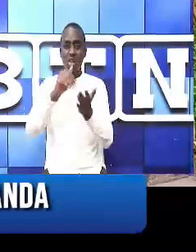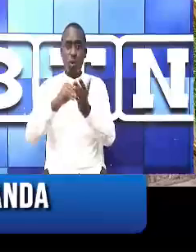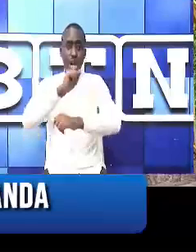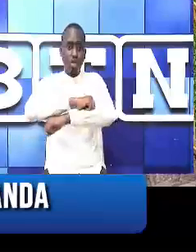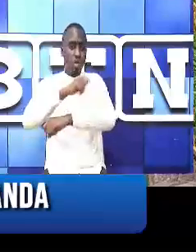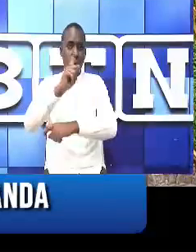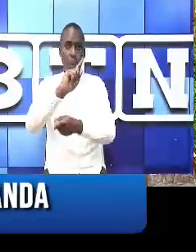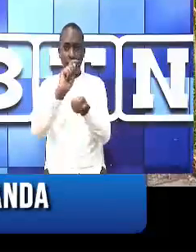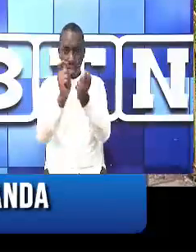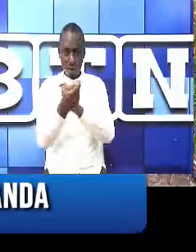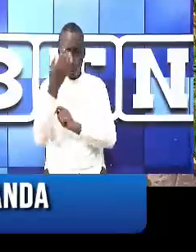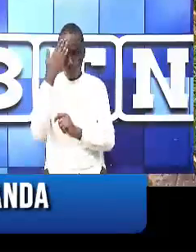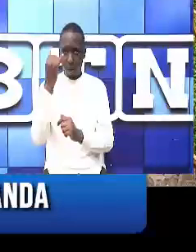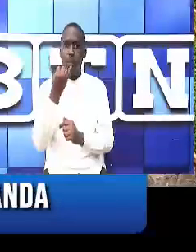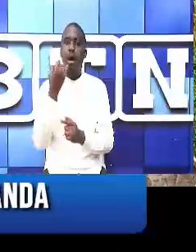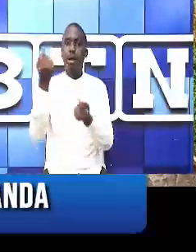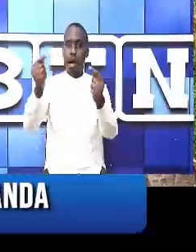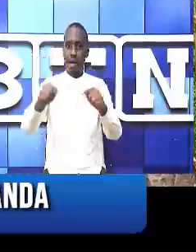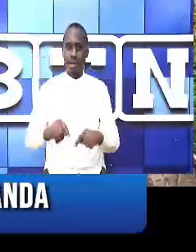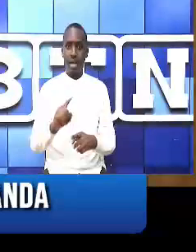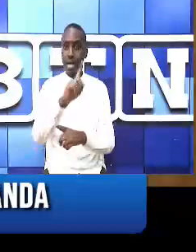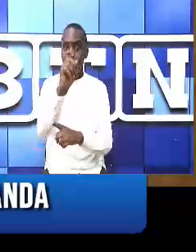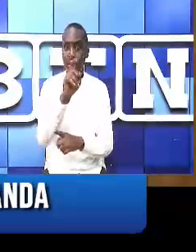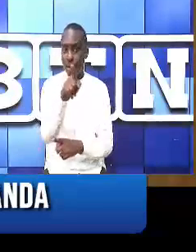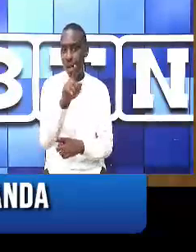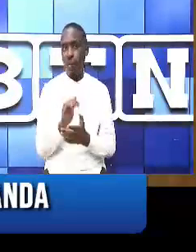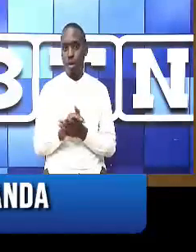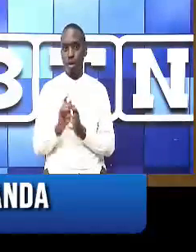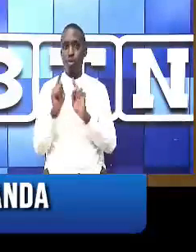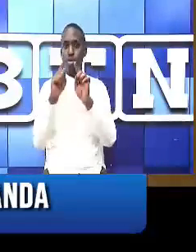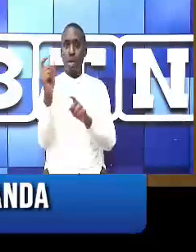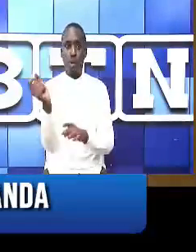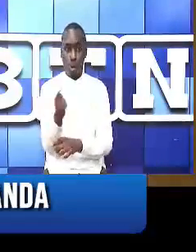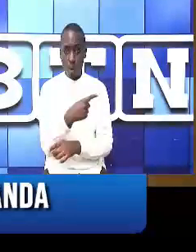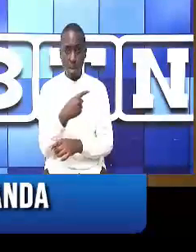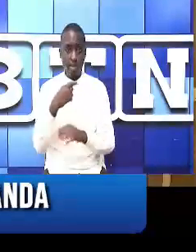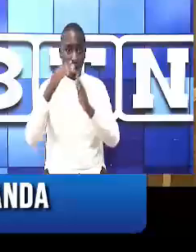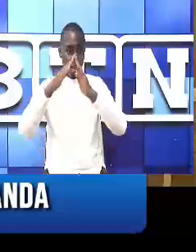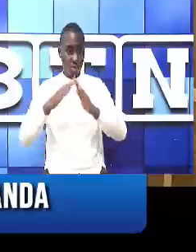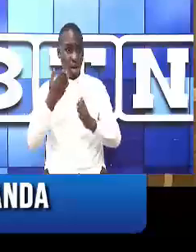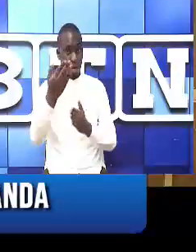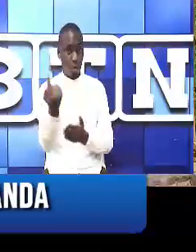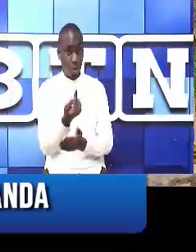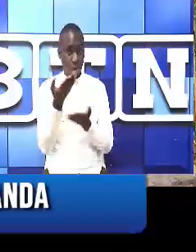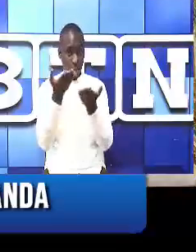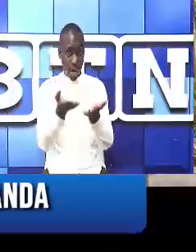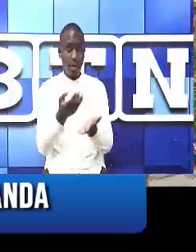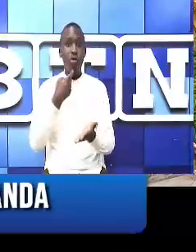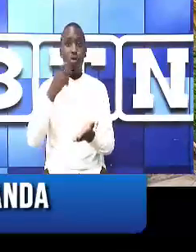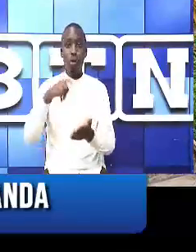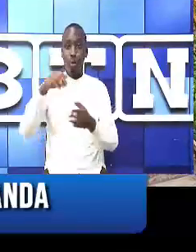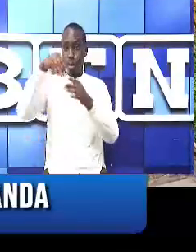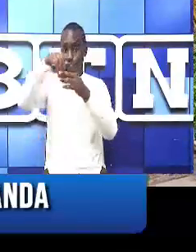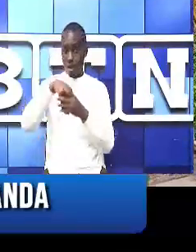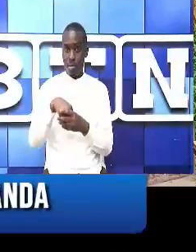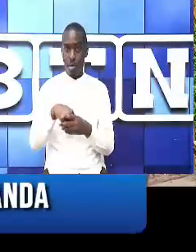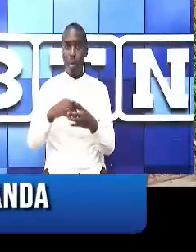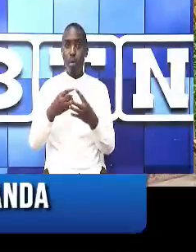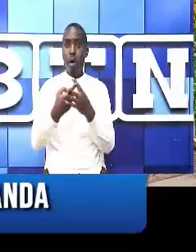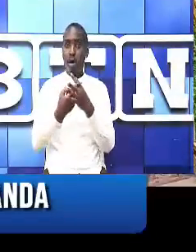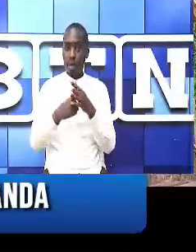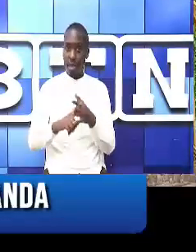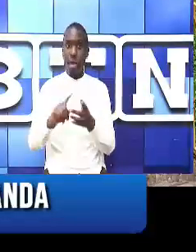nawe ibaze ugiye nko gukodesha inzu ariyo nzu ihari ariyo ugomba kubamo